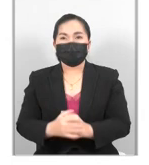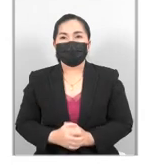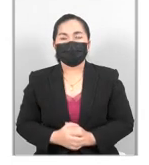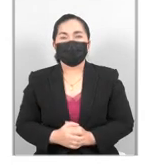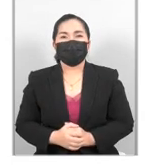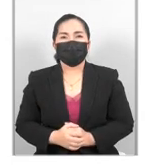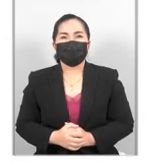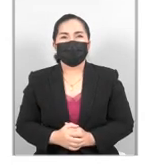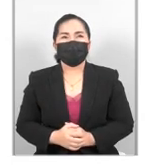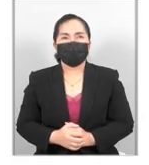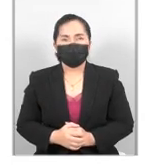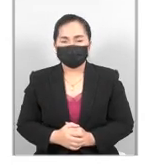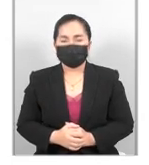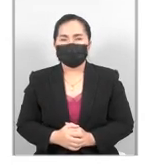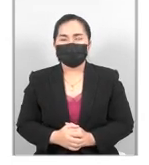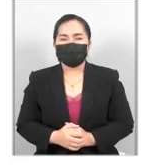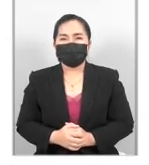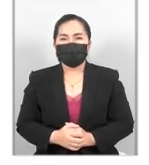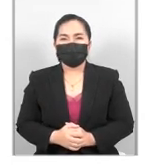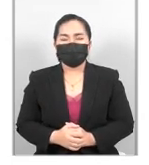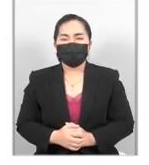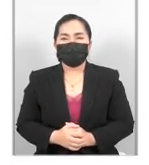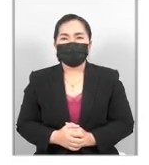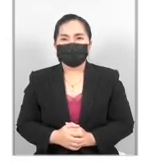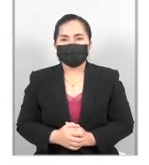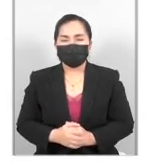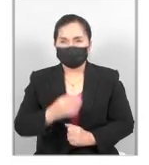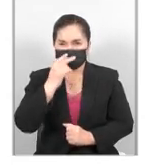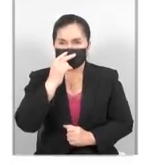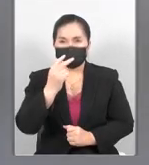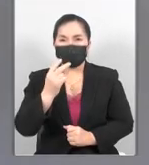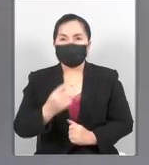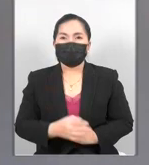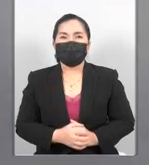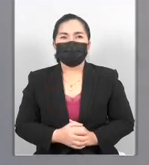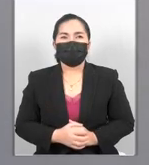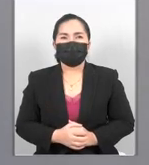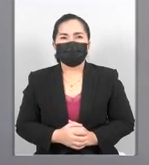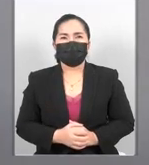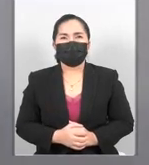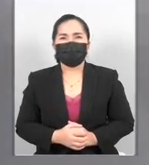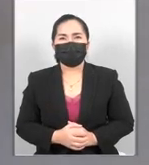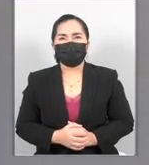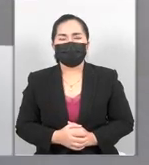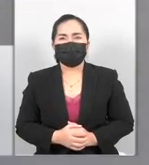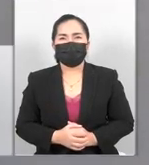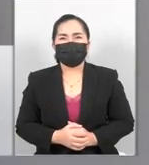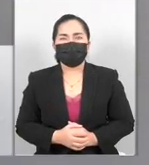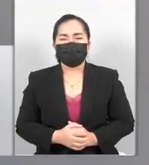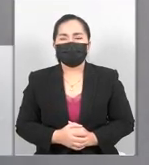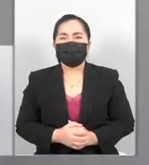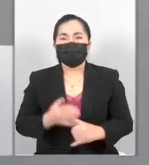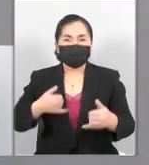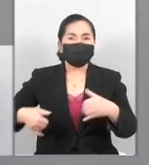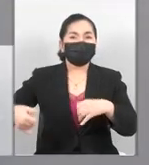นี้เรารู้บ้านช่องด้วยอ่ะอันตรายมากลองฟังค่ะ ตอนแรกเดินเลยไปแล้วแล้วเราก็เปิดหมวกแล้วก็